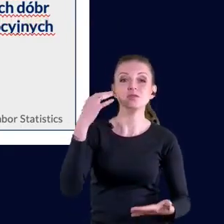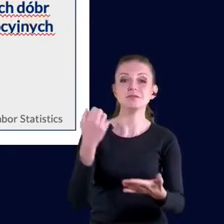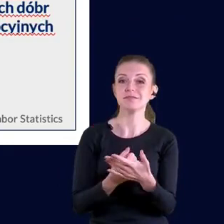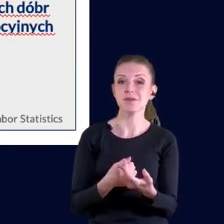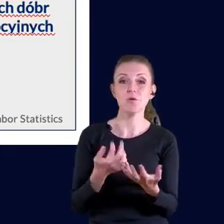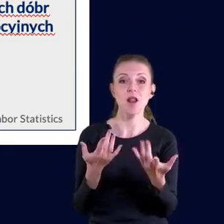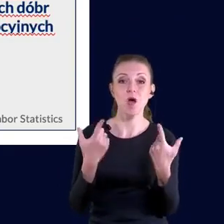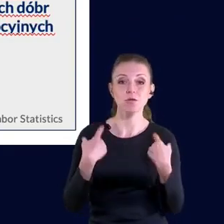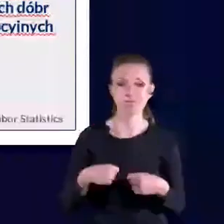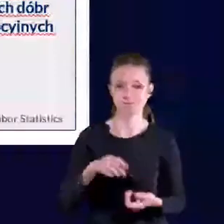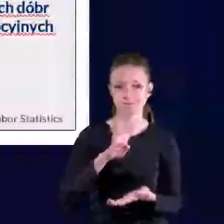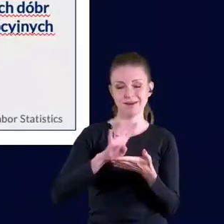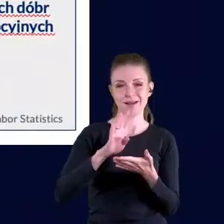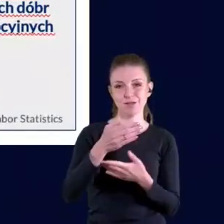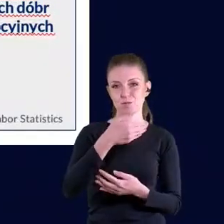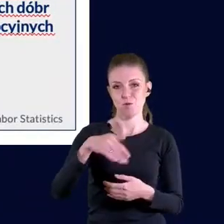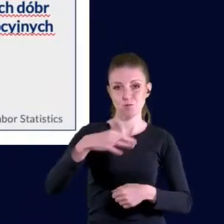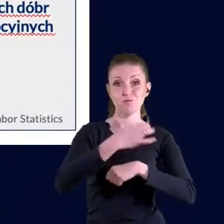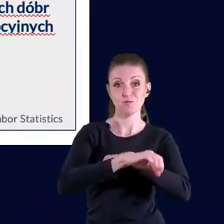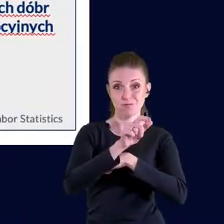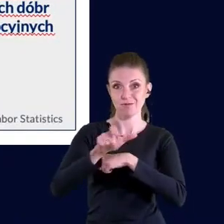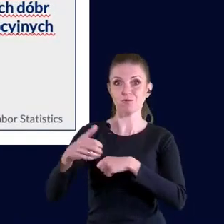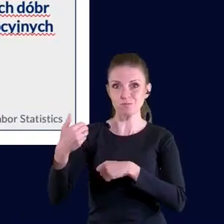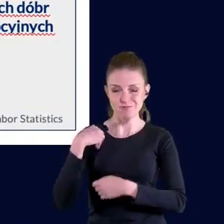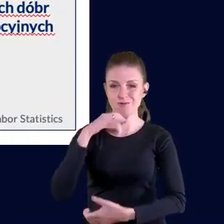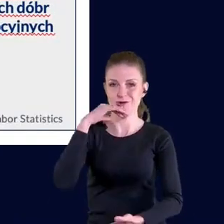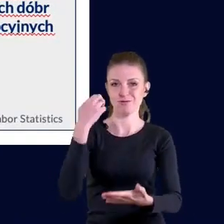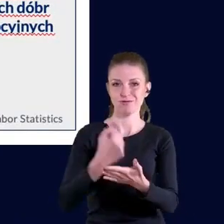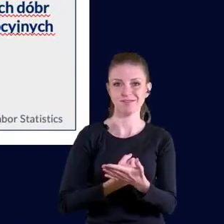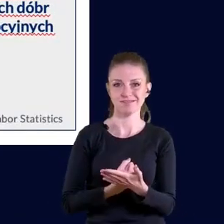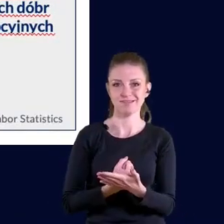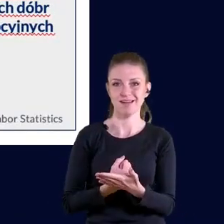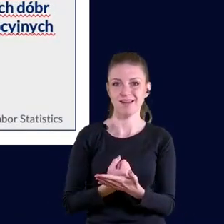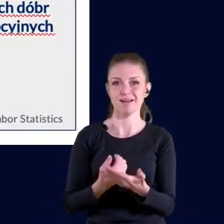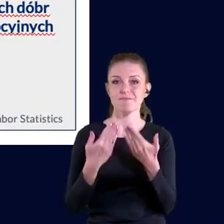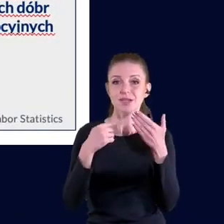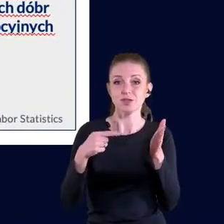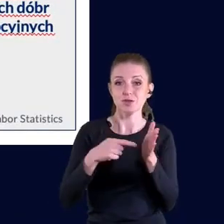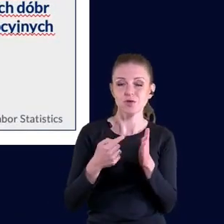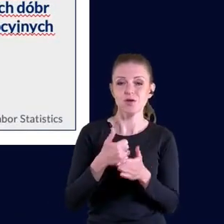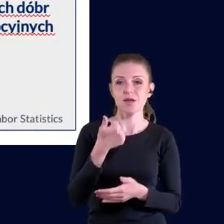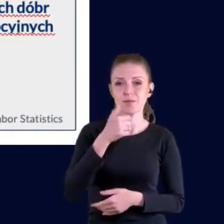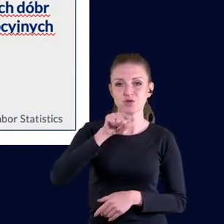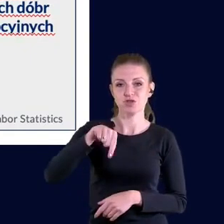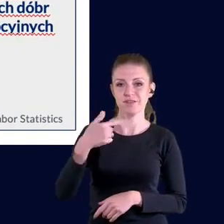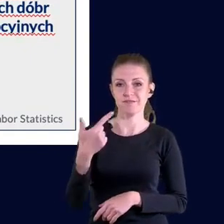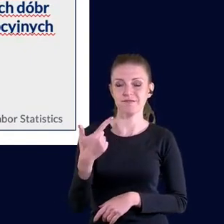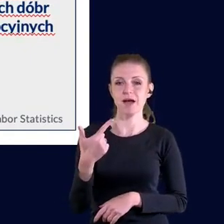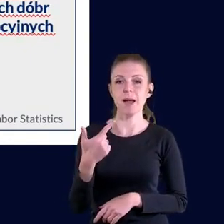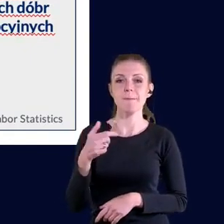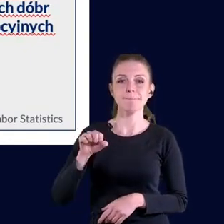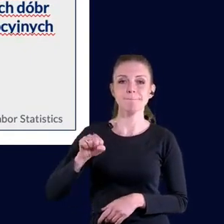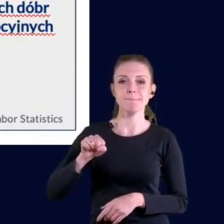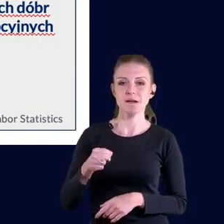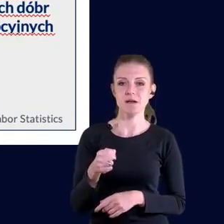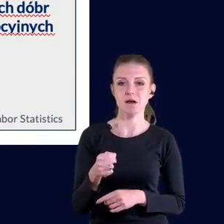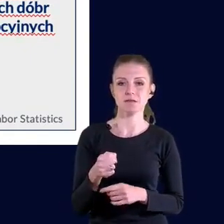studer i przełożyło się to na 1,2 miliarda oszczędności